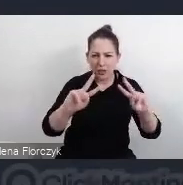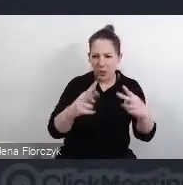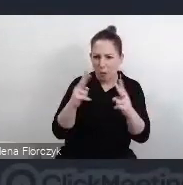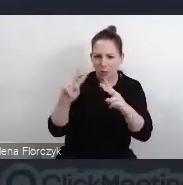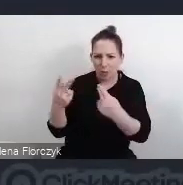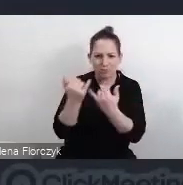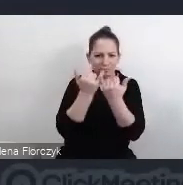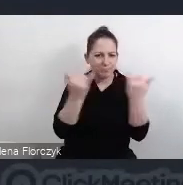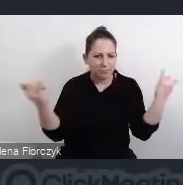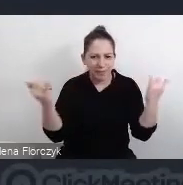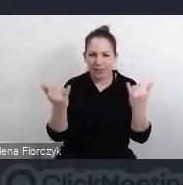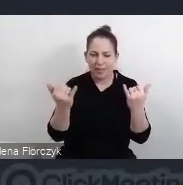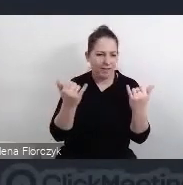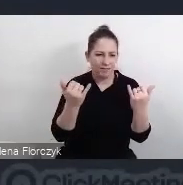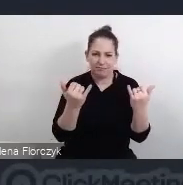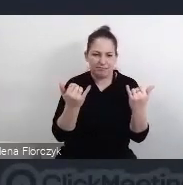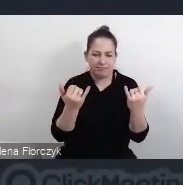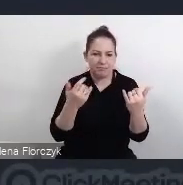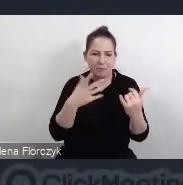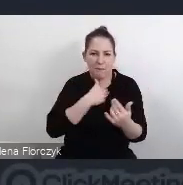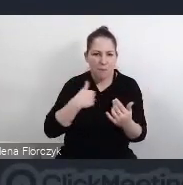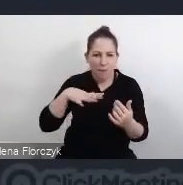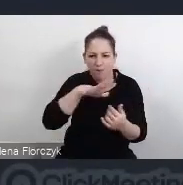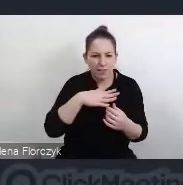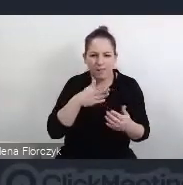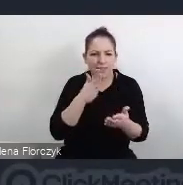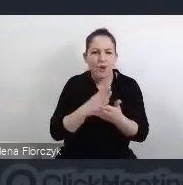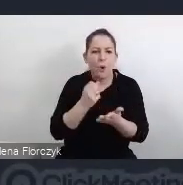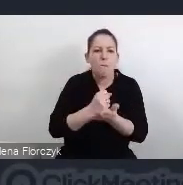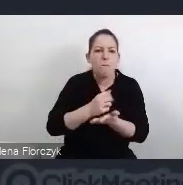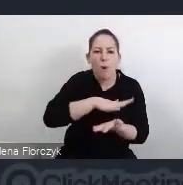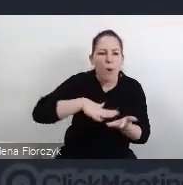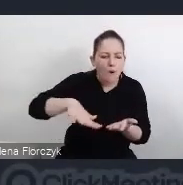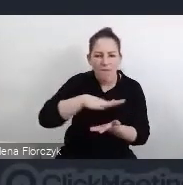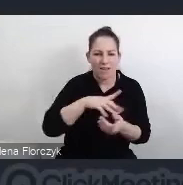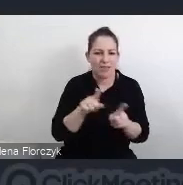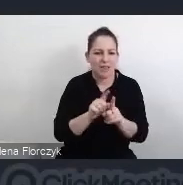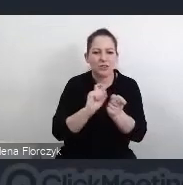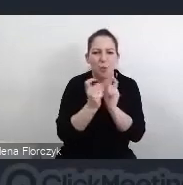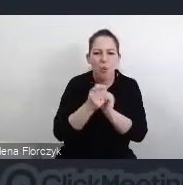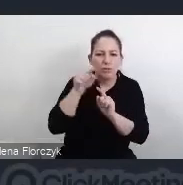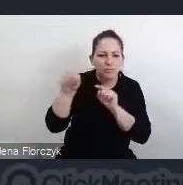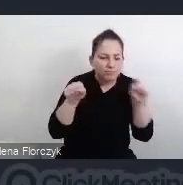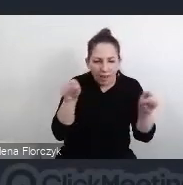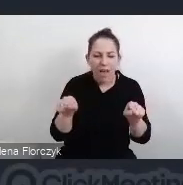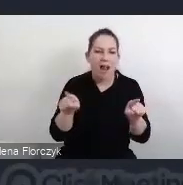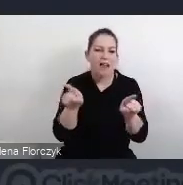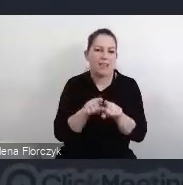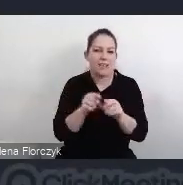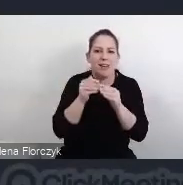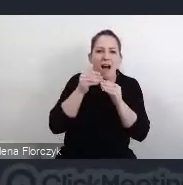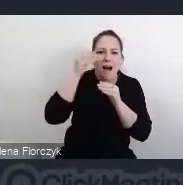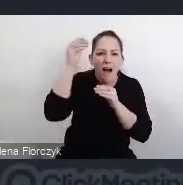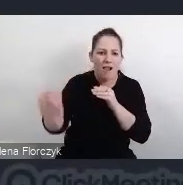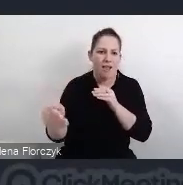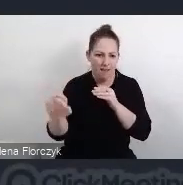stron, nie tylko tu naszego powiatu, powiatów sąsiednich, ale nawet